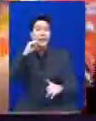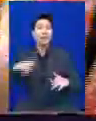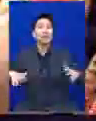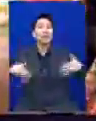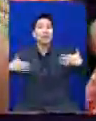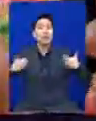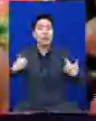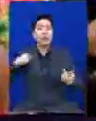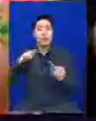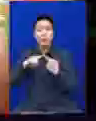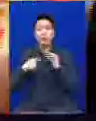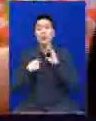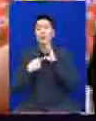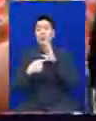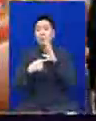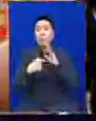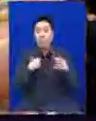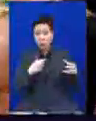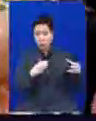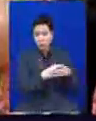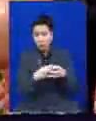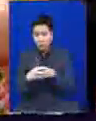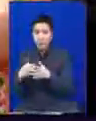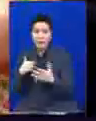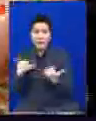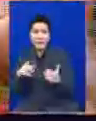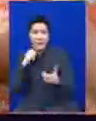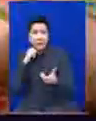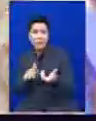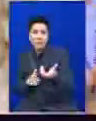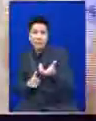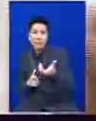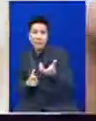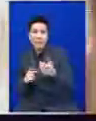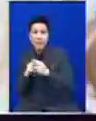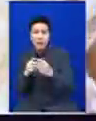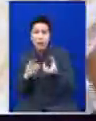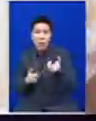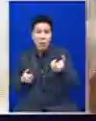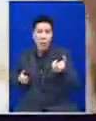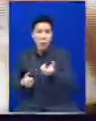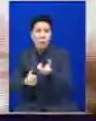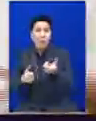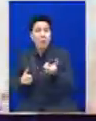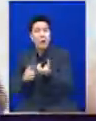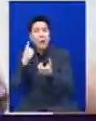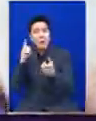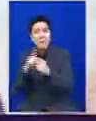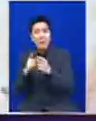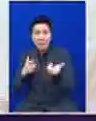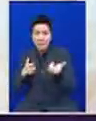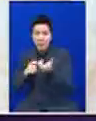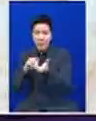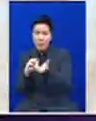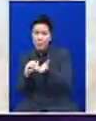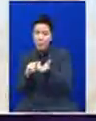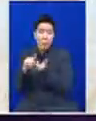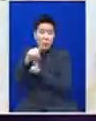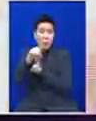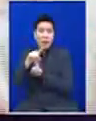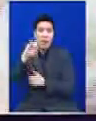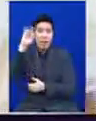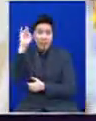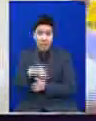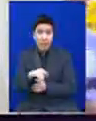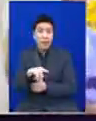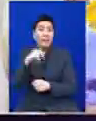านซึ่งมักจะมีผู้บริโภคบางกลุ่มนำเครื่องเล่นฉีดน้ำที่มีลักษณะเป็นกระบอกสูบและใช้แรงอัดกระแทกน้ำในกระบอกสูบโดยตรงมาใ